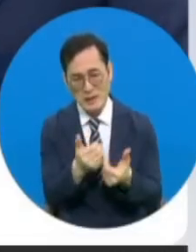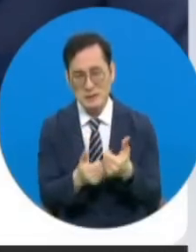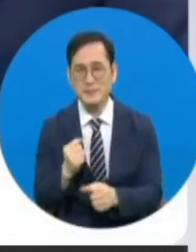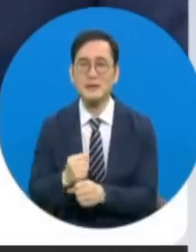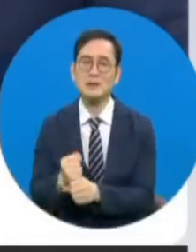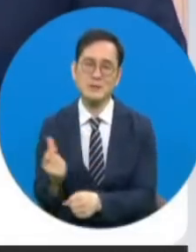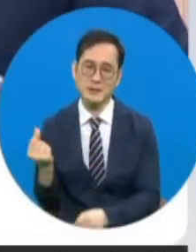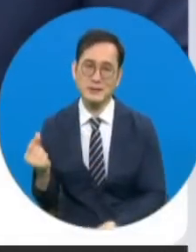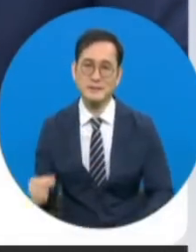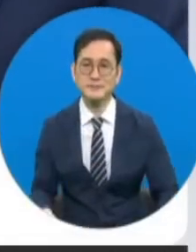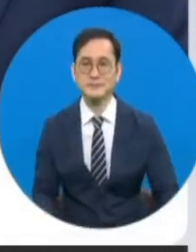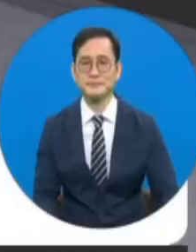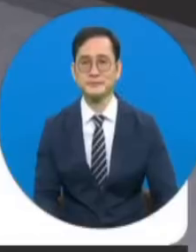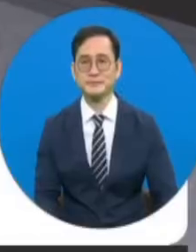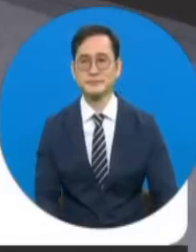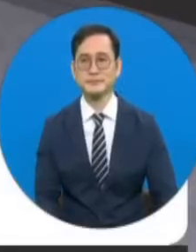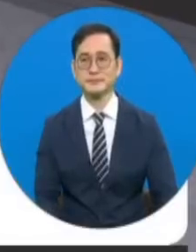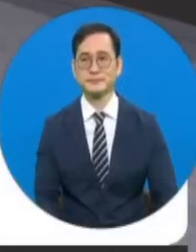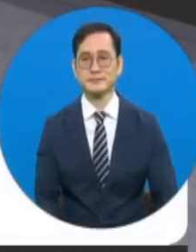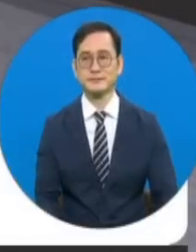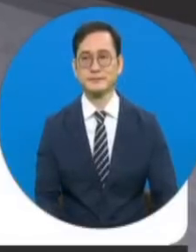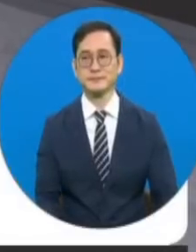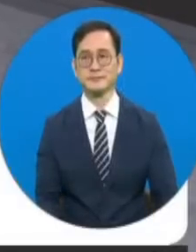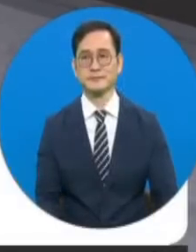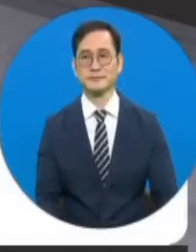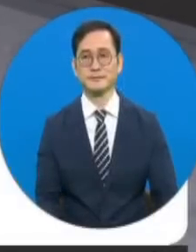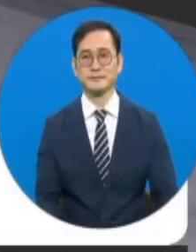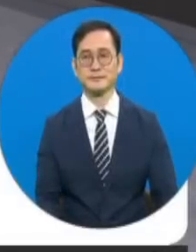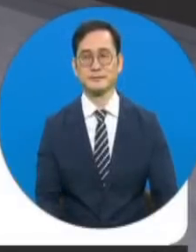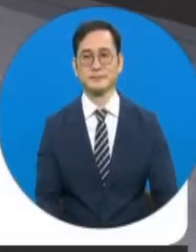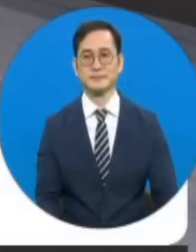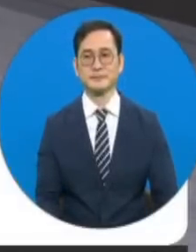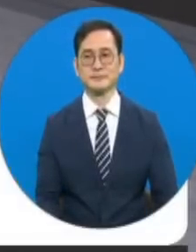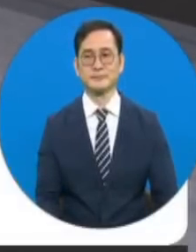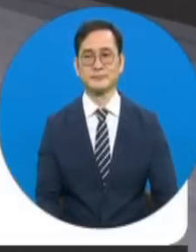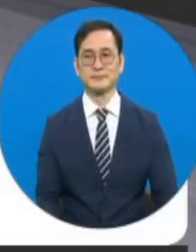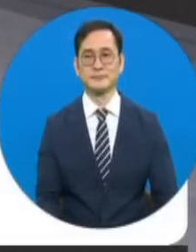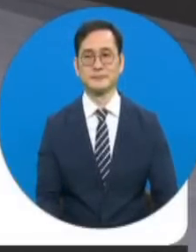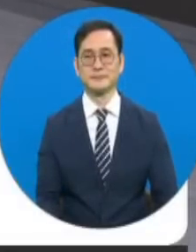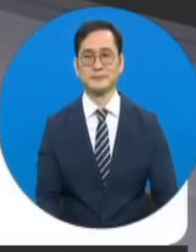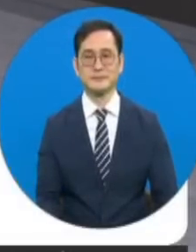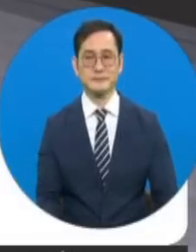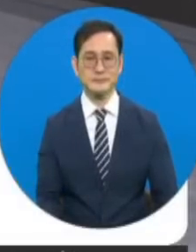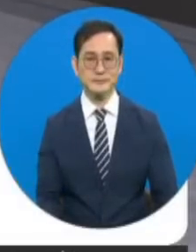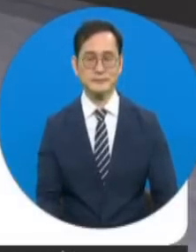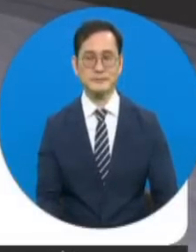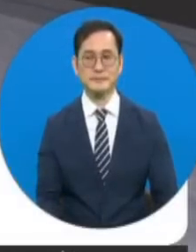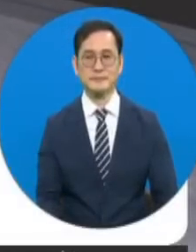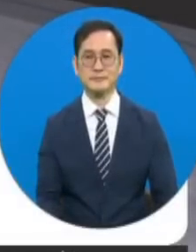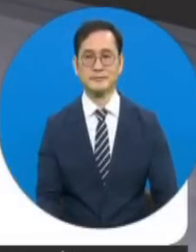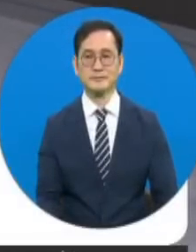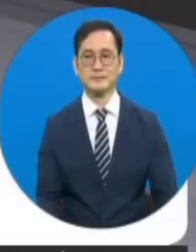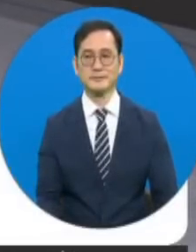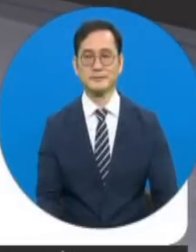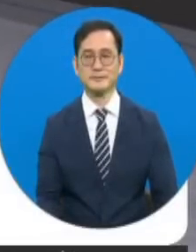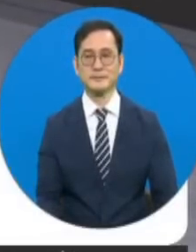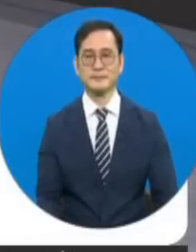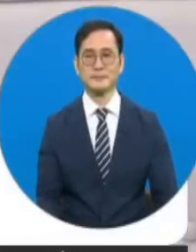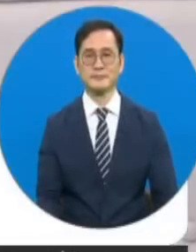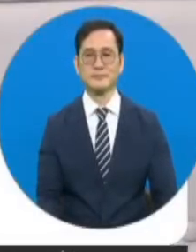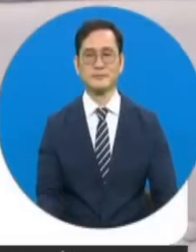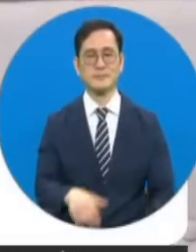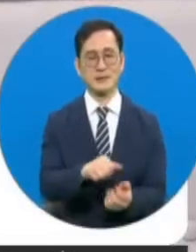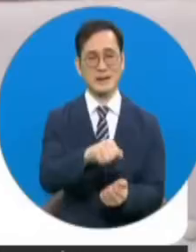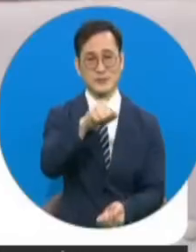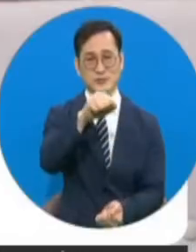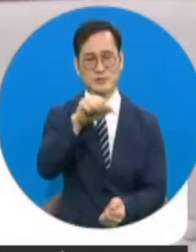그렇게 보는 거 있습니다 김완선 변호사 다시 검사 출신의 실물을 잘 몰라서 하는 얘기 같은데 일단은요 압수의